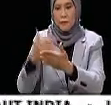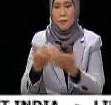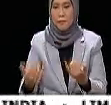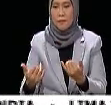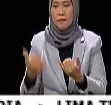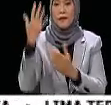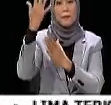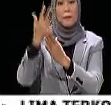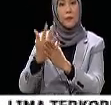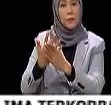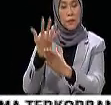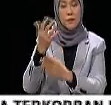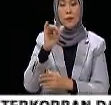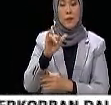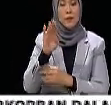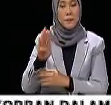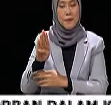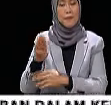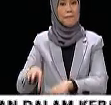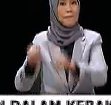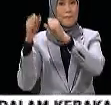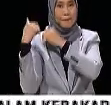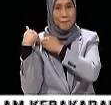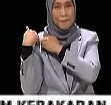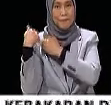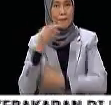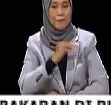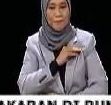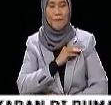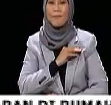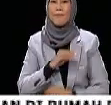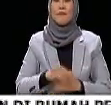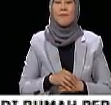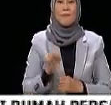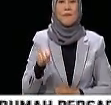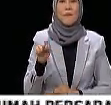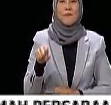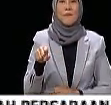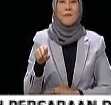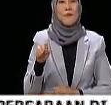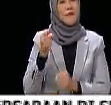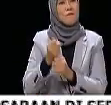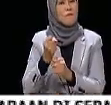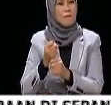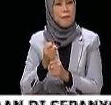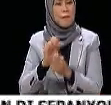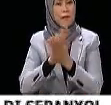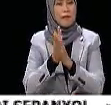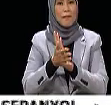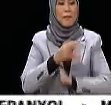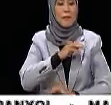kurang 45 bulan Fauzi menjawab perawatan ini dan ini sangat menarik juga berendam jawatan sebagai